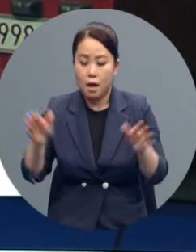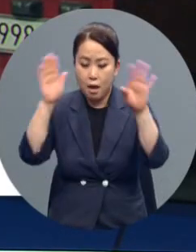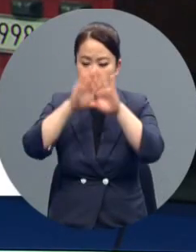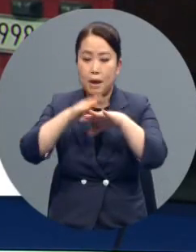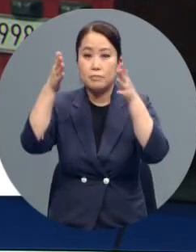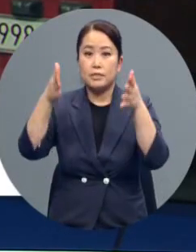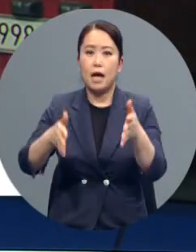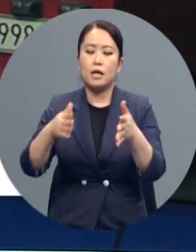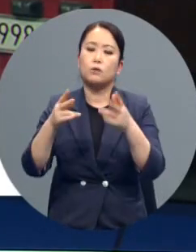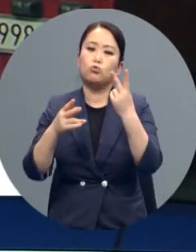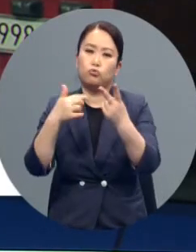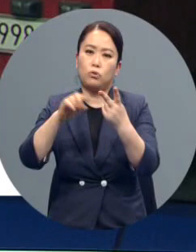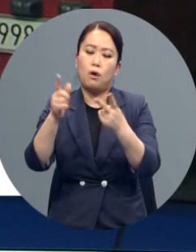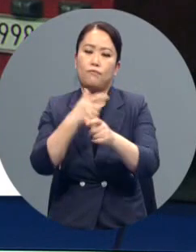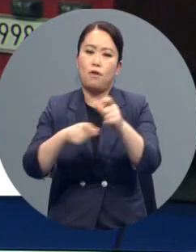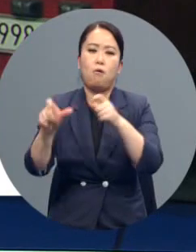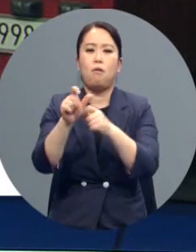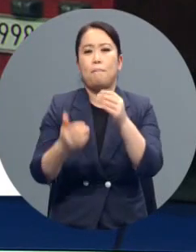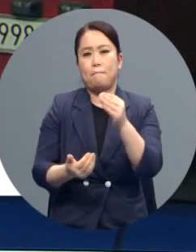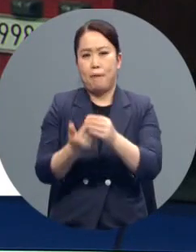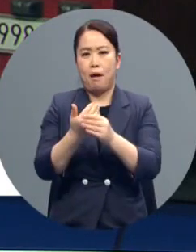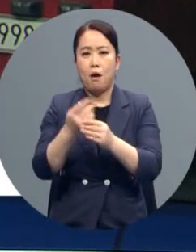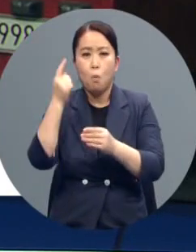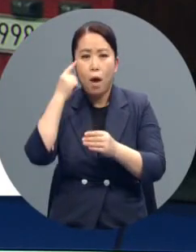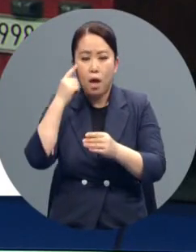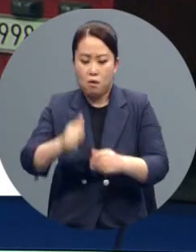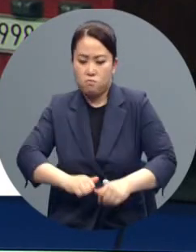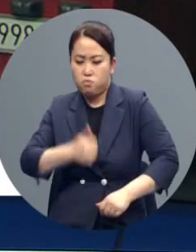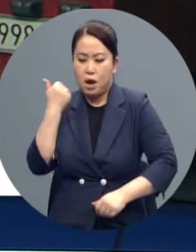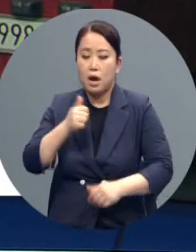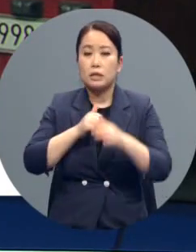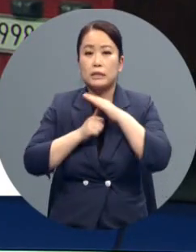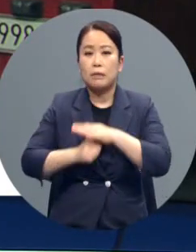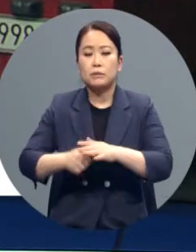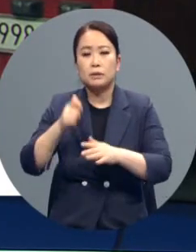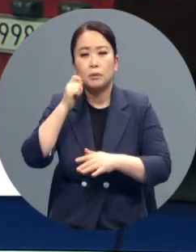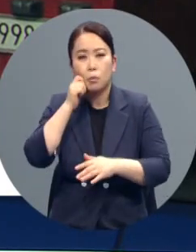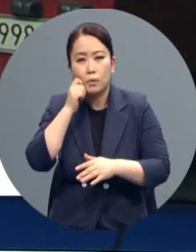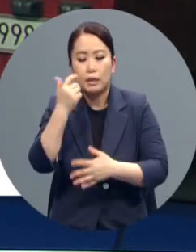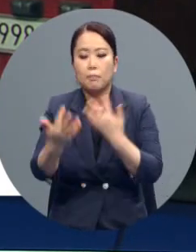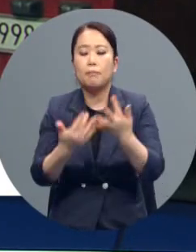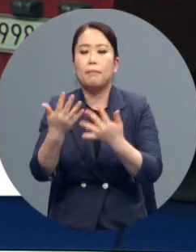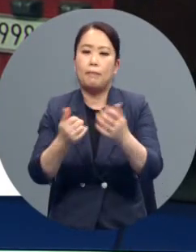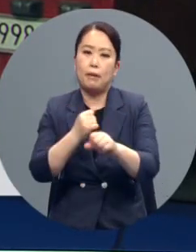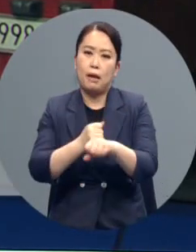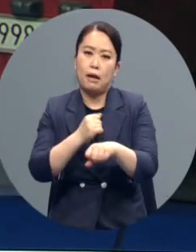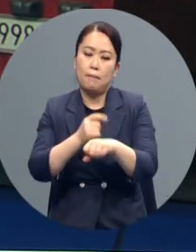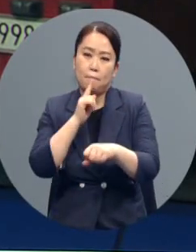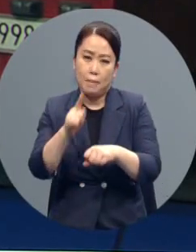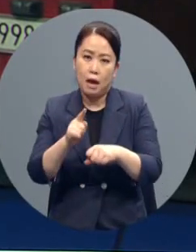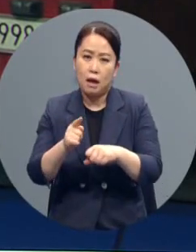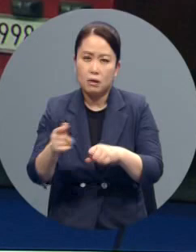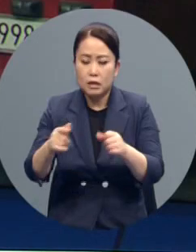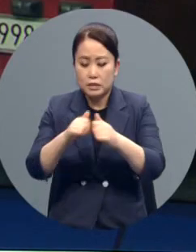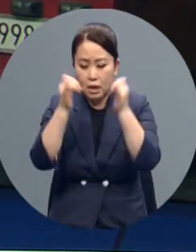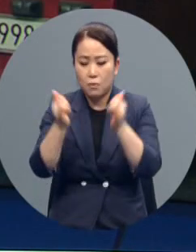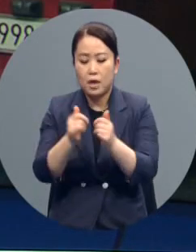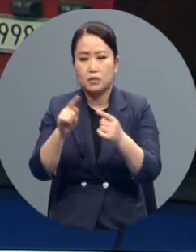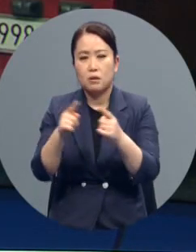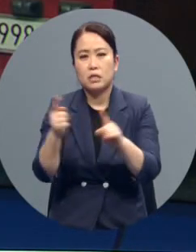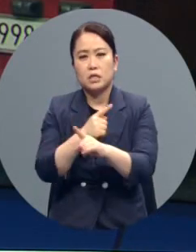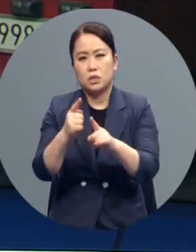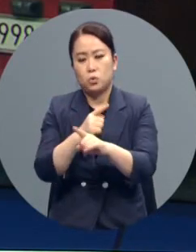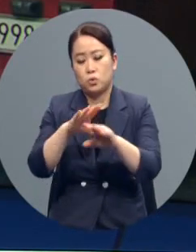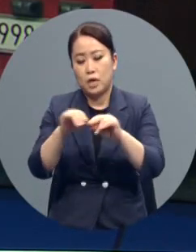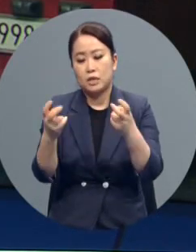발생했습니다. 이번에도 울분을 참지 못해 범행을 저질렀다는데 이 사회적인 치유 대책이 절실해 보입니다.